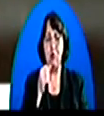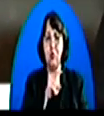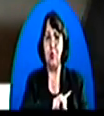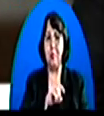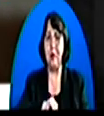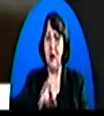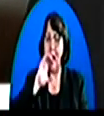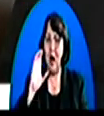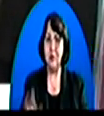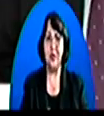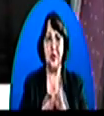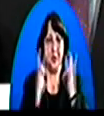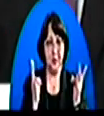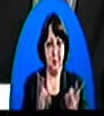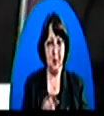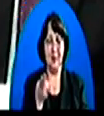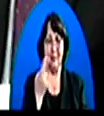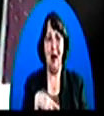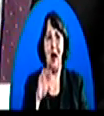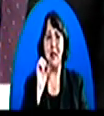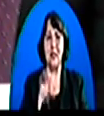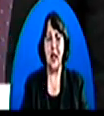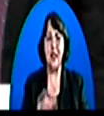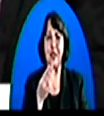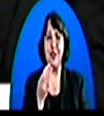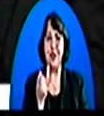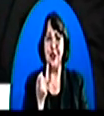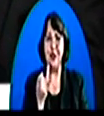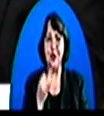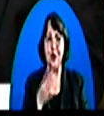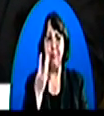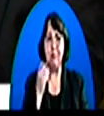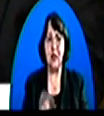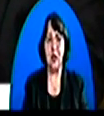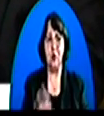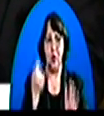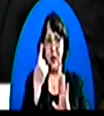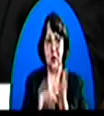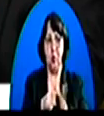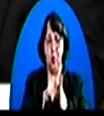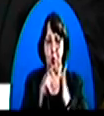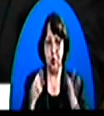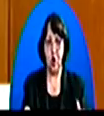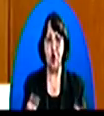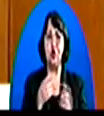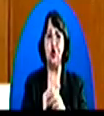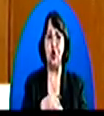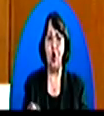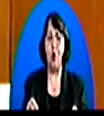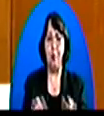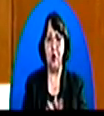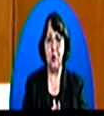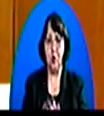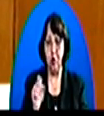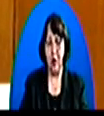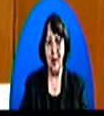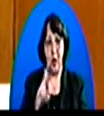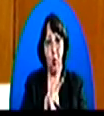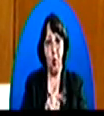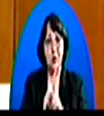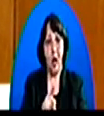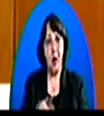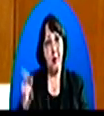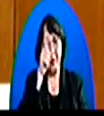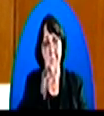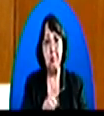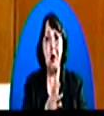зүйл бол энэ нийгмийн даатгалын шимтгэлийг 6 сараар чөлөөлөх хууль эрхцэн орчин бүрдсэн. Өнөөдөр хэрэгжилт ямар байгаа бол?